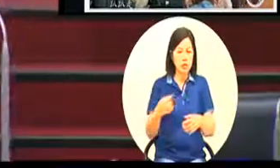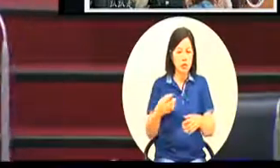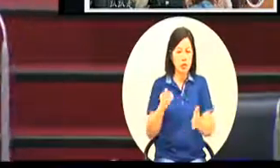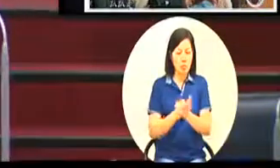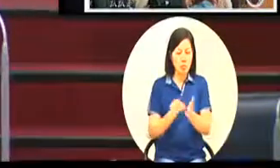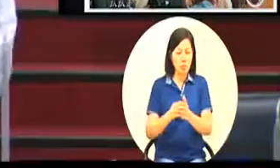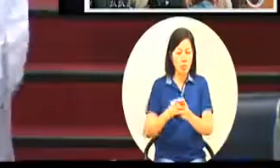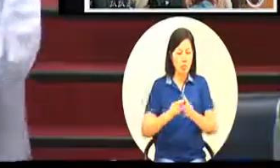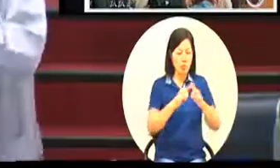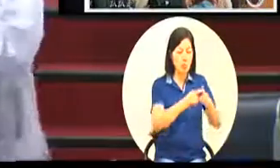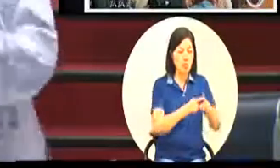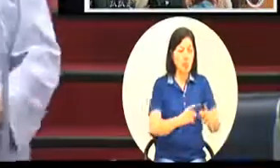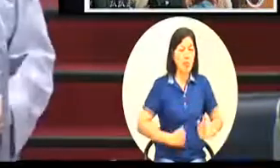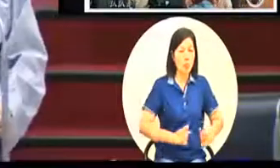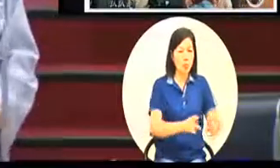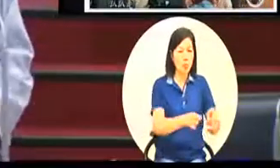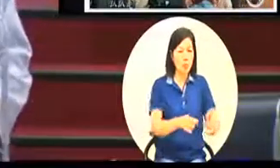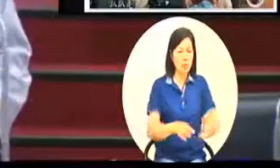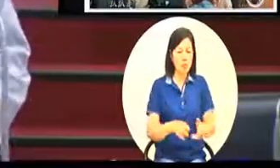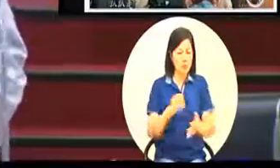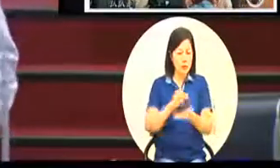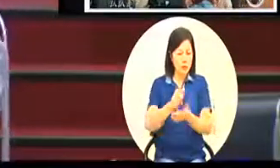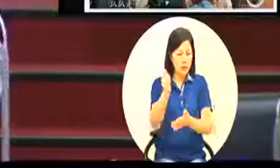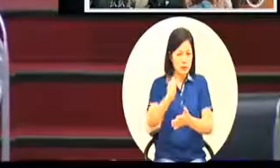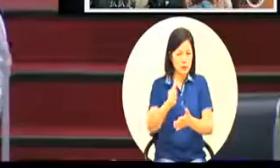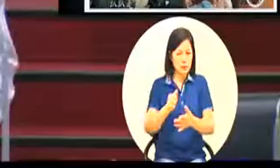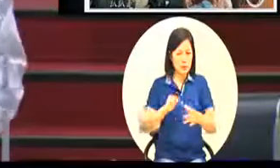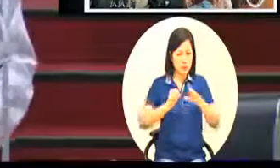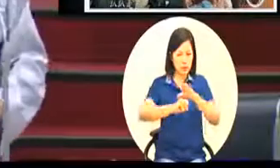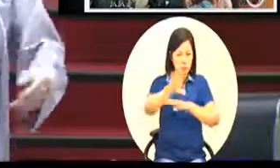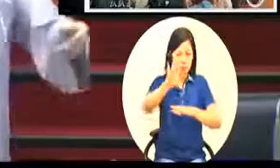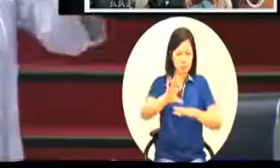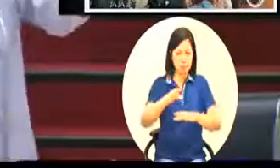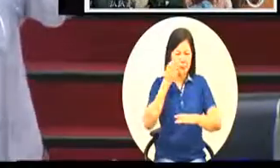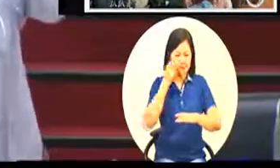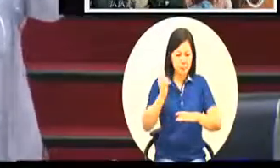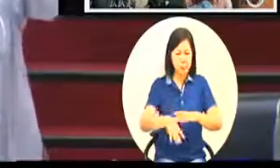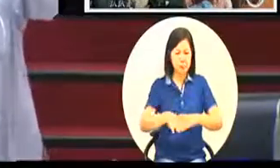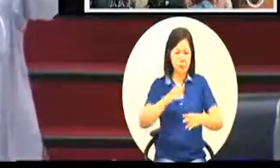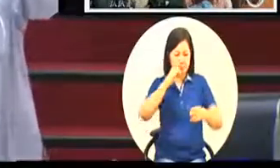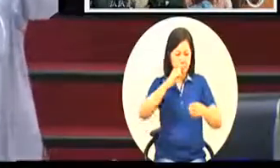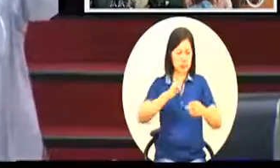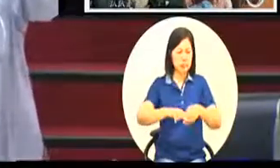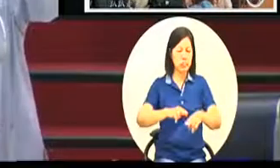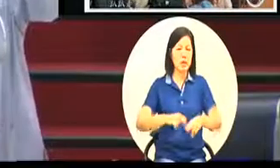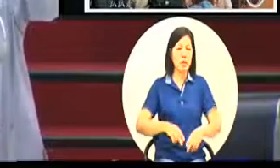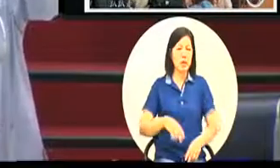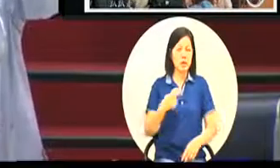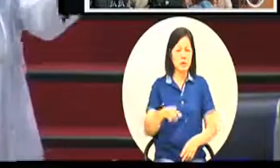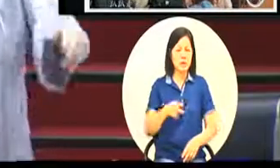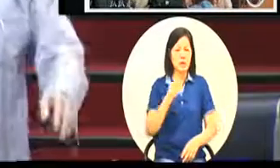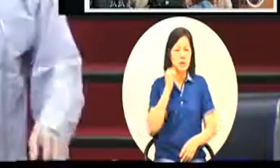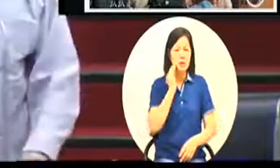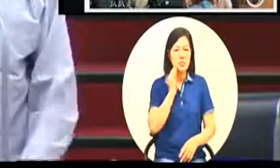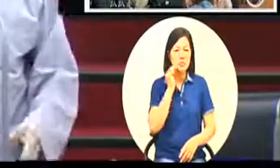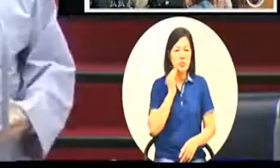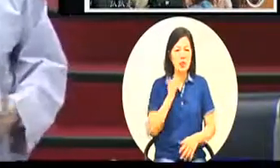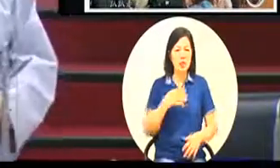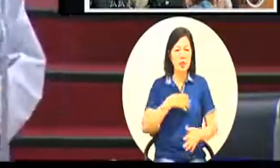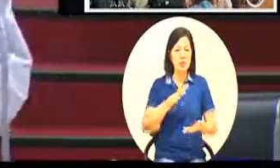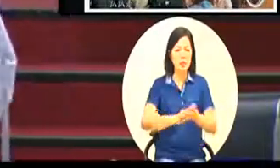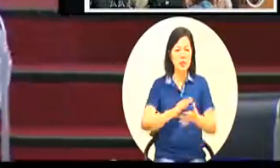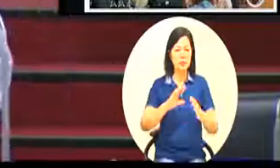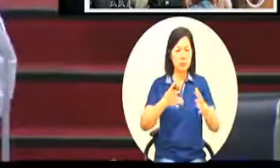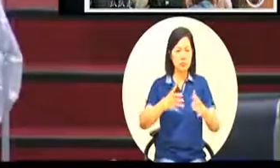者来。教室当么现场转播，当么讲浪费。啊，这你讲地中我哪去吃头路，连伊都掠死啊！我袂甲你